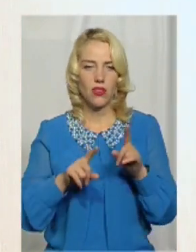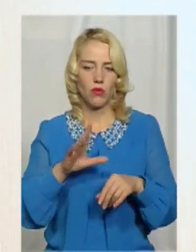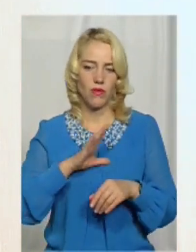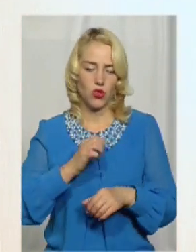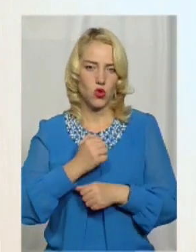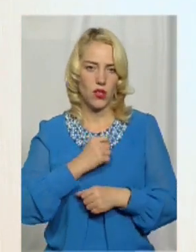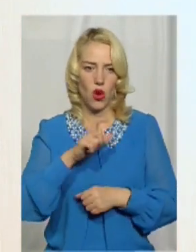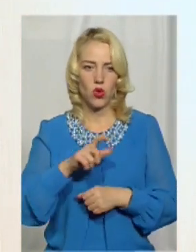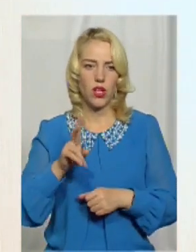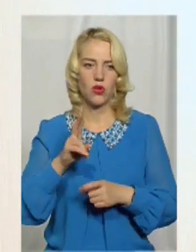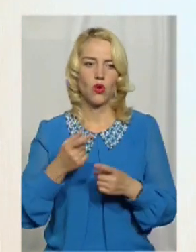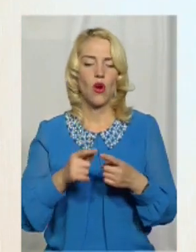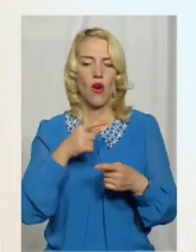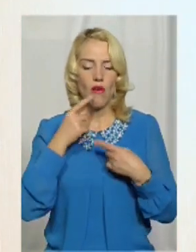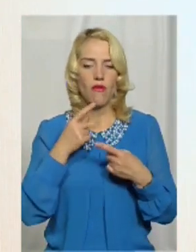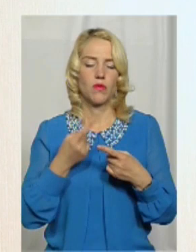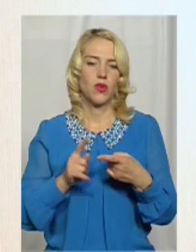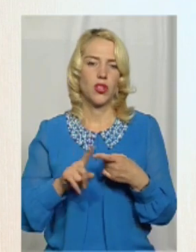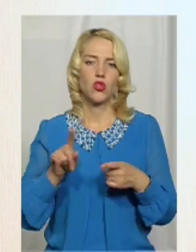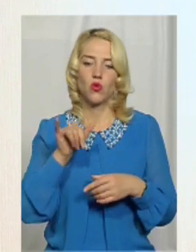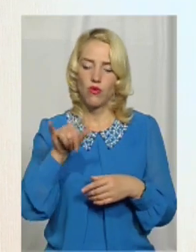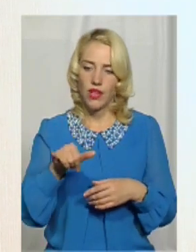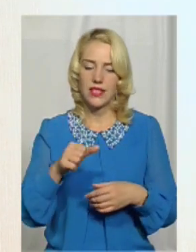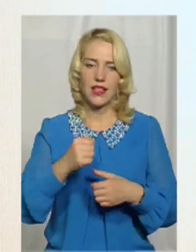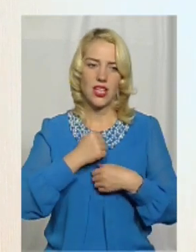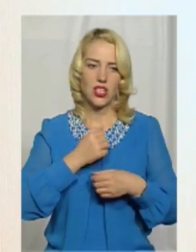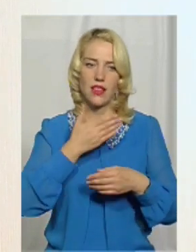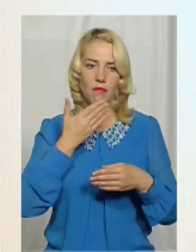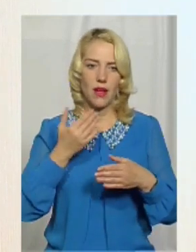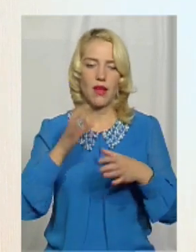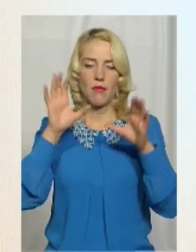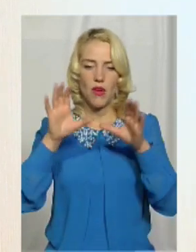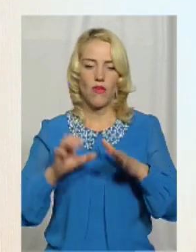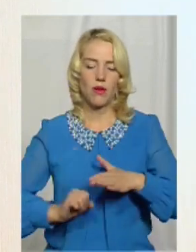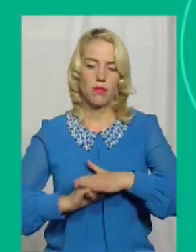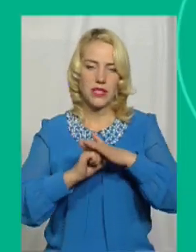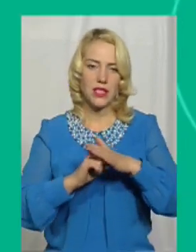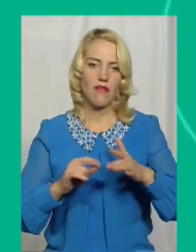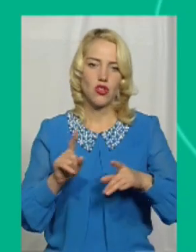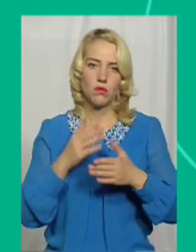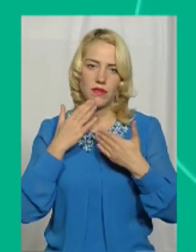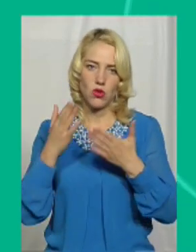коли приходиться говорити про те, що у вас, на жаль, відсутні правові підстави для звернення до суду.